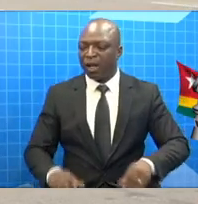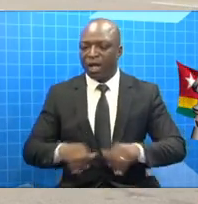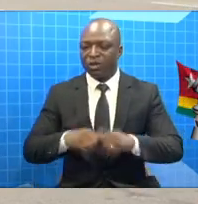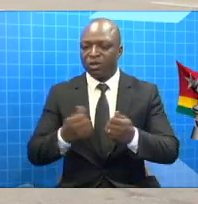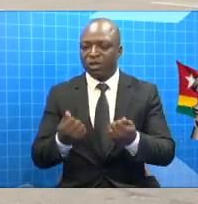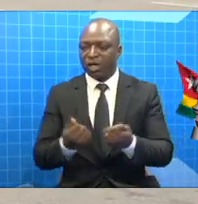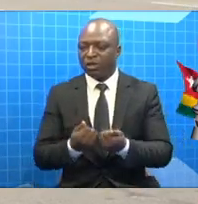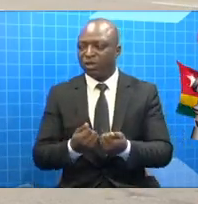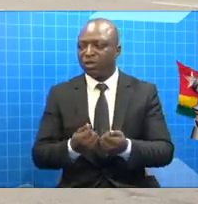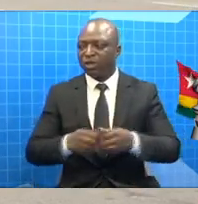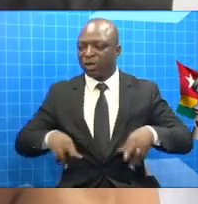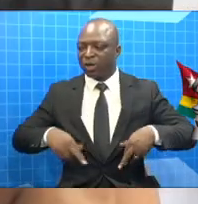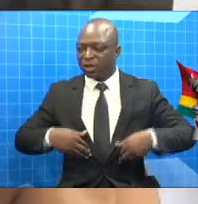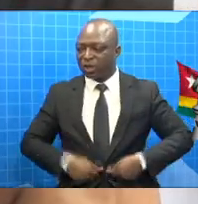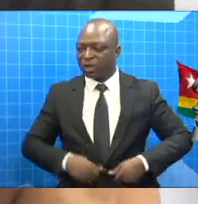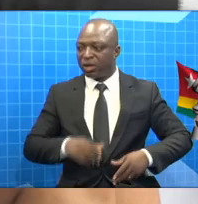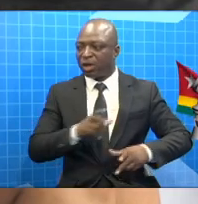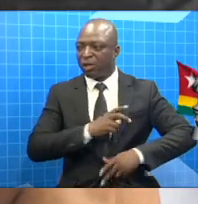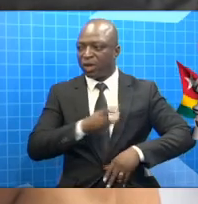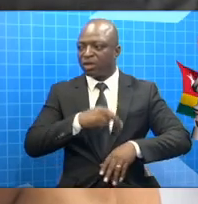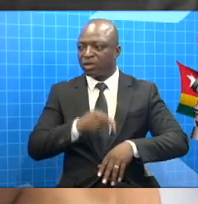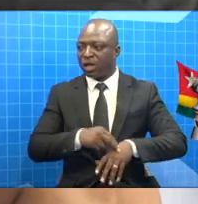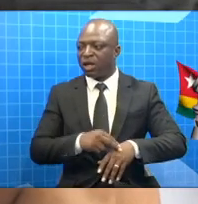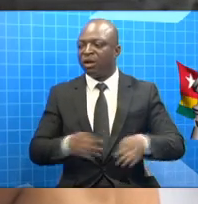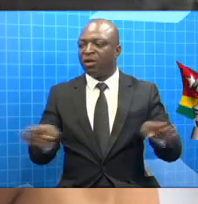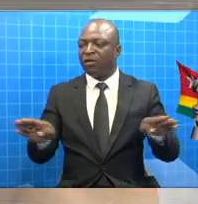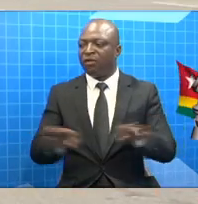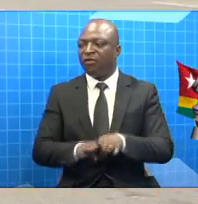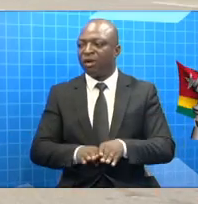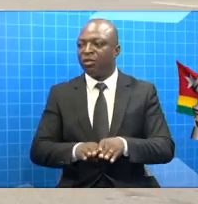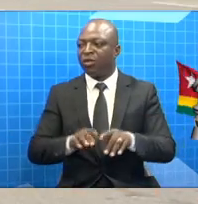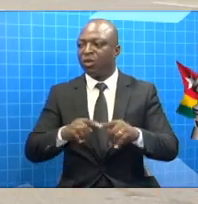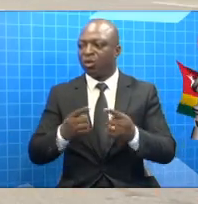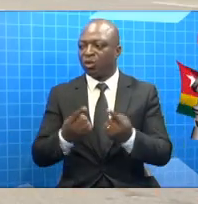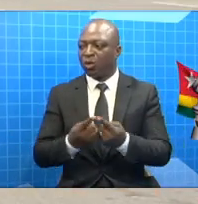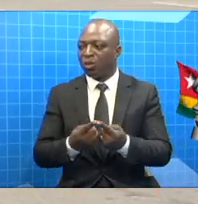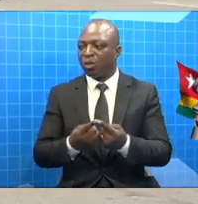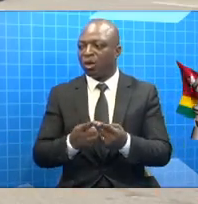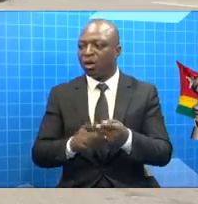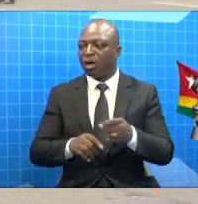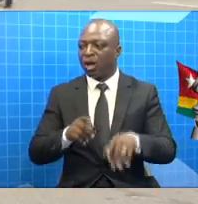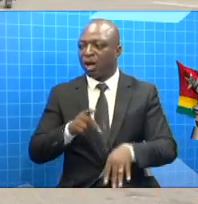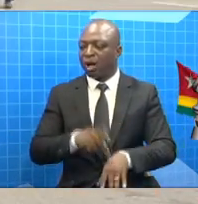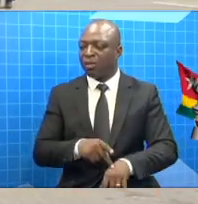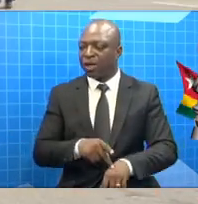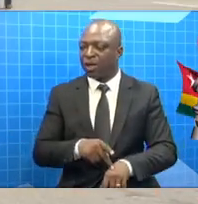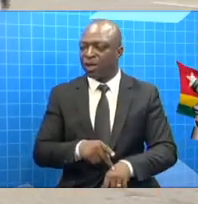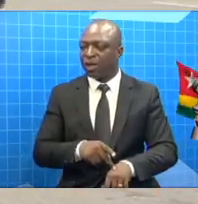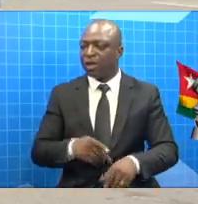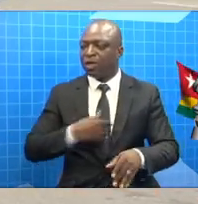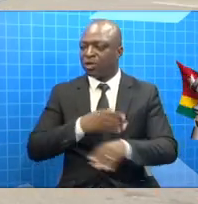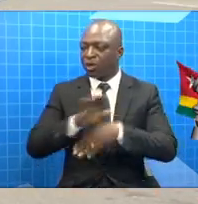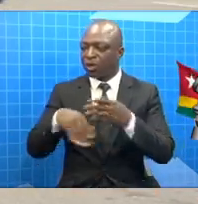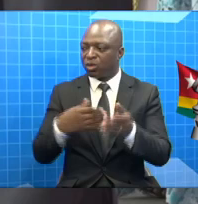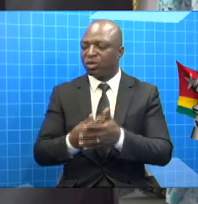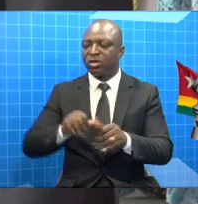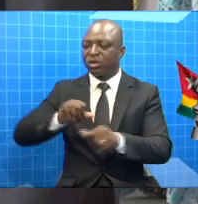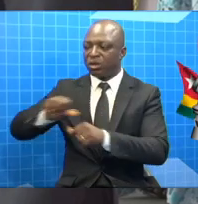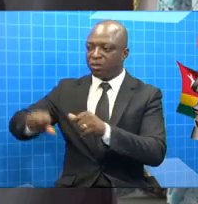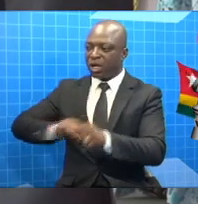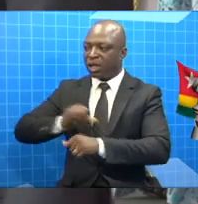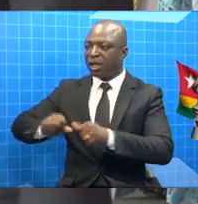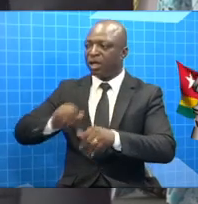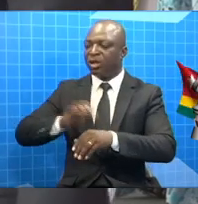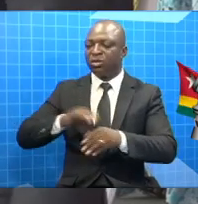L'Association des retraités de la police nationale ferme la marche des troupes paramilitaires à pied. Elles ont toutes paradé sur